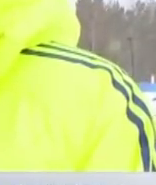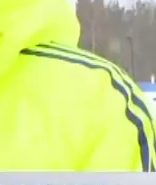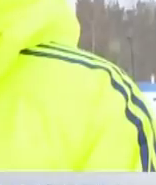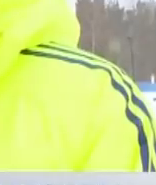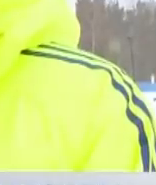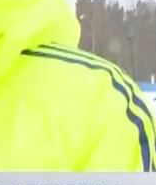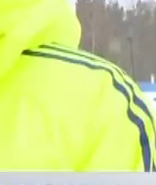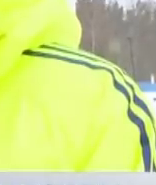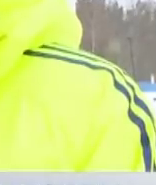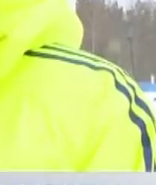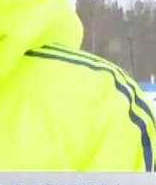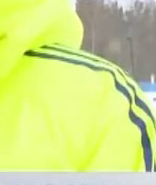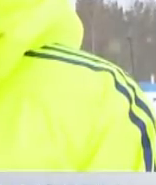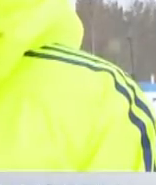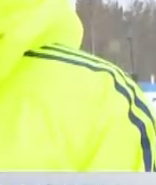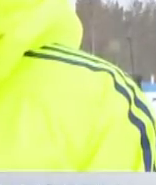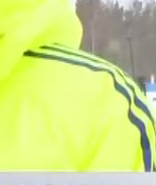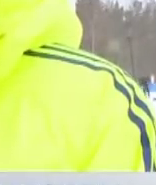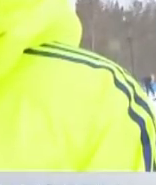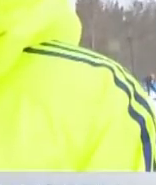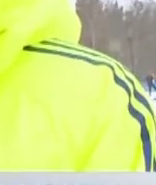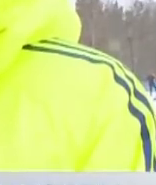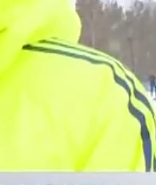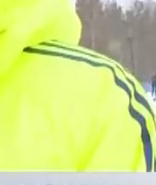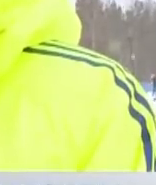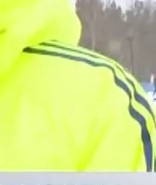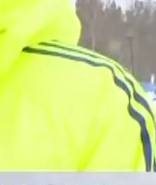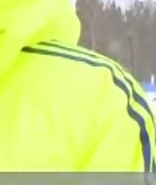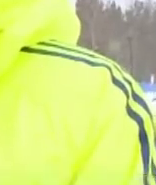тапсырыс беруге үмітті.